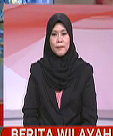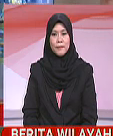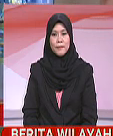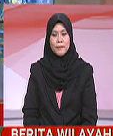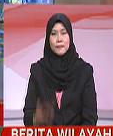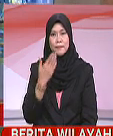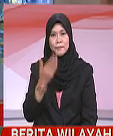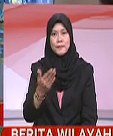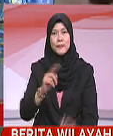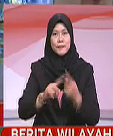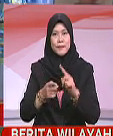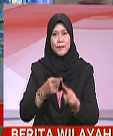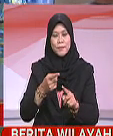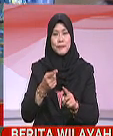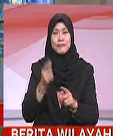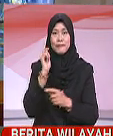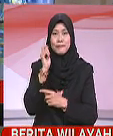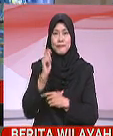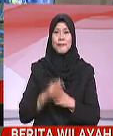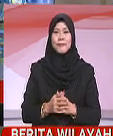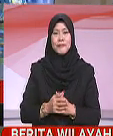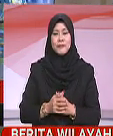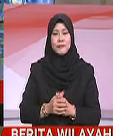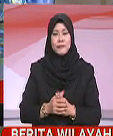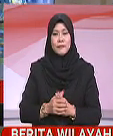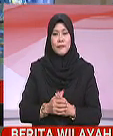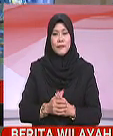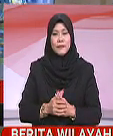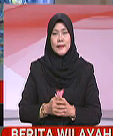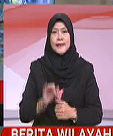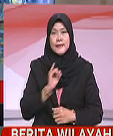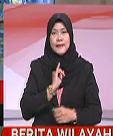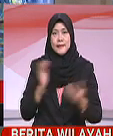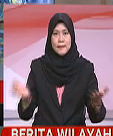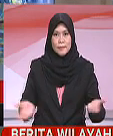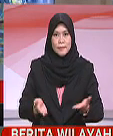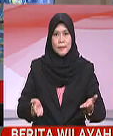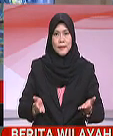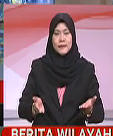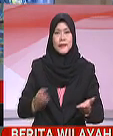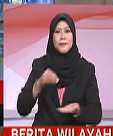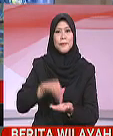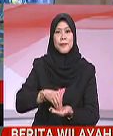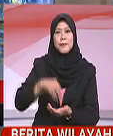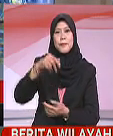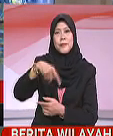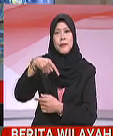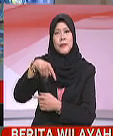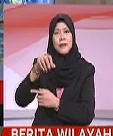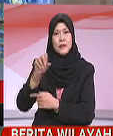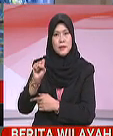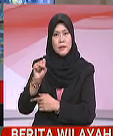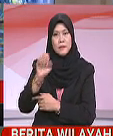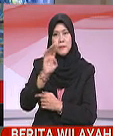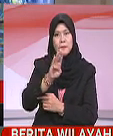Terima kasih kepada rakan penyampai di studio. Buat masa ini, saya sekarang berada di Pusat Pemindahan Sementara Balai